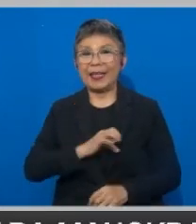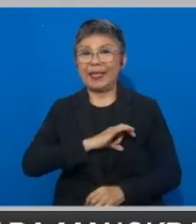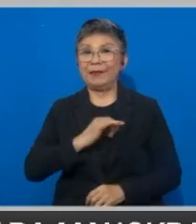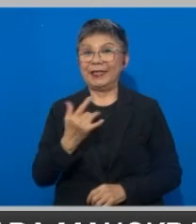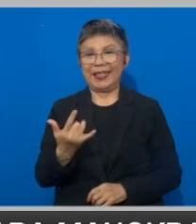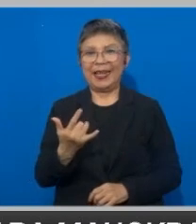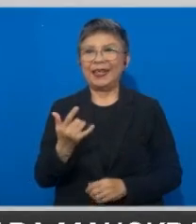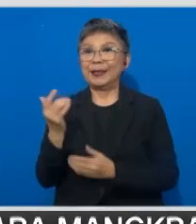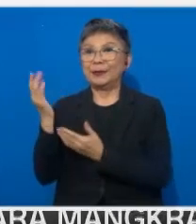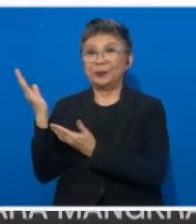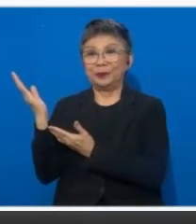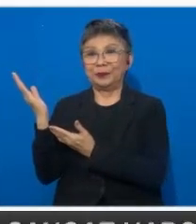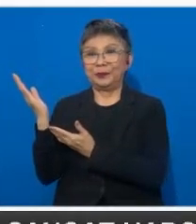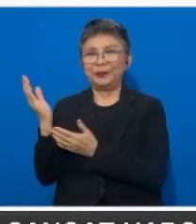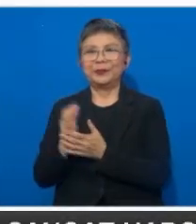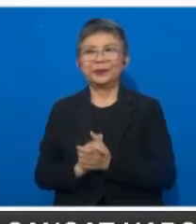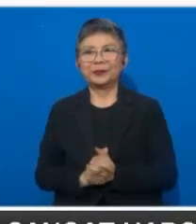Joko Widodo dan keluarga.